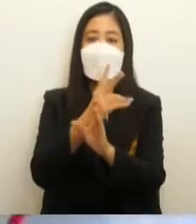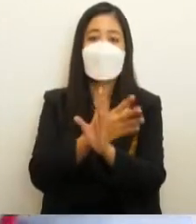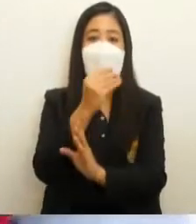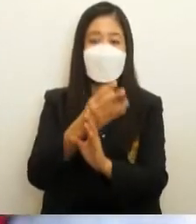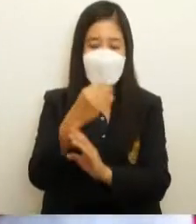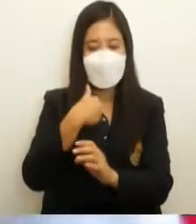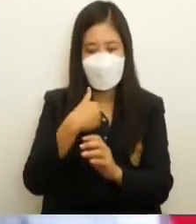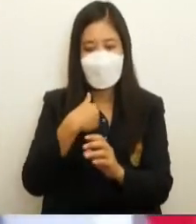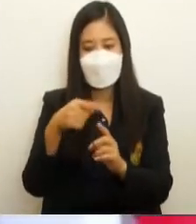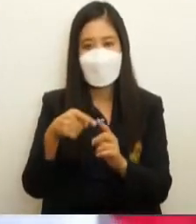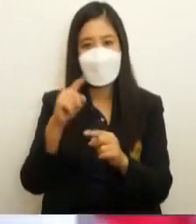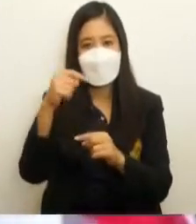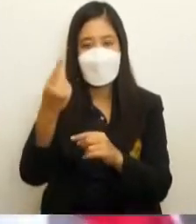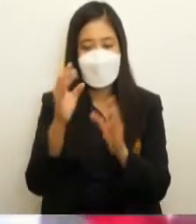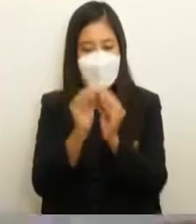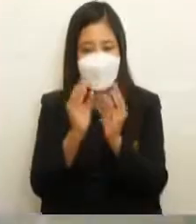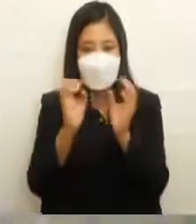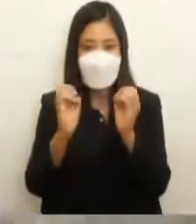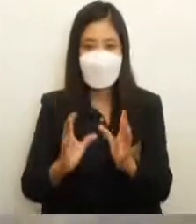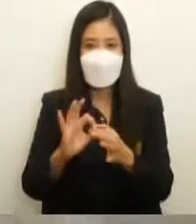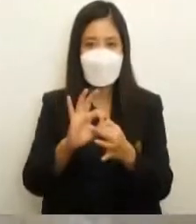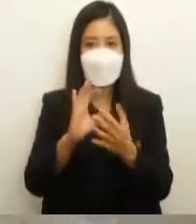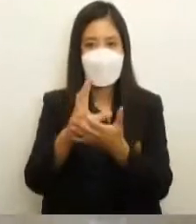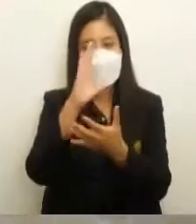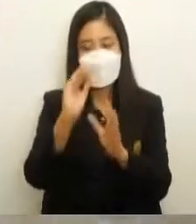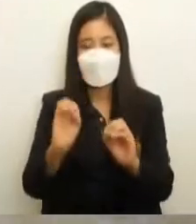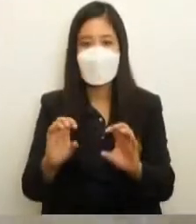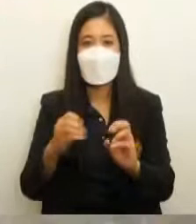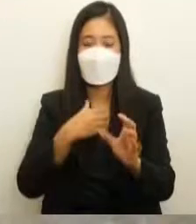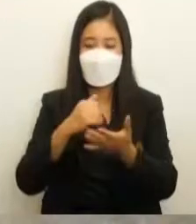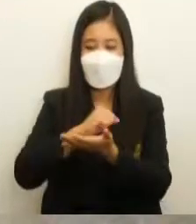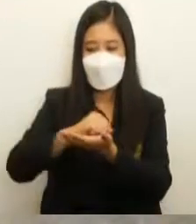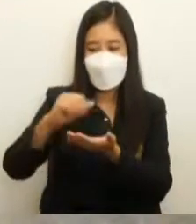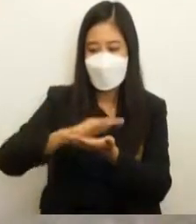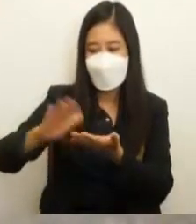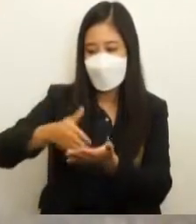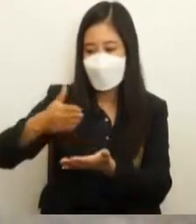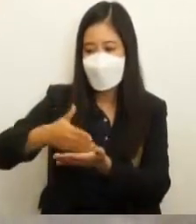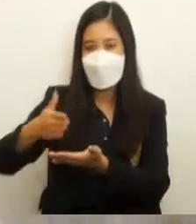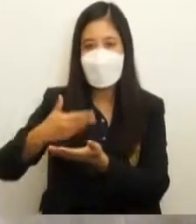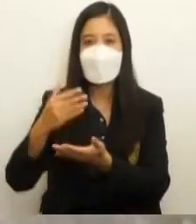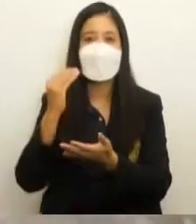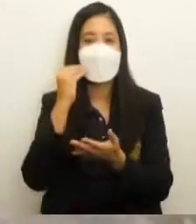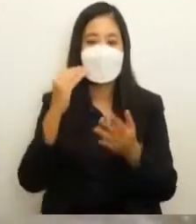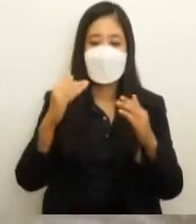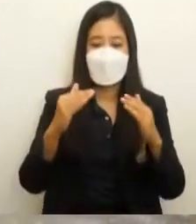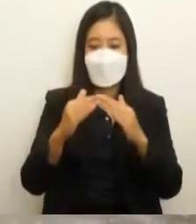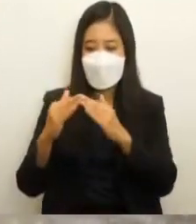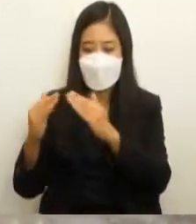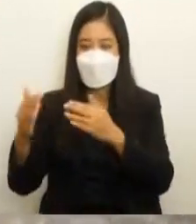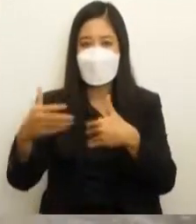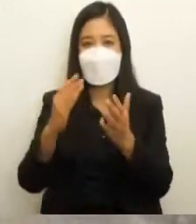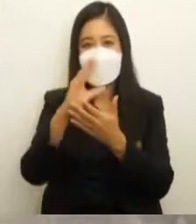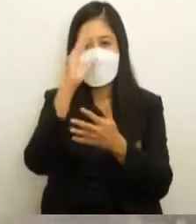ณครูนะครับเกี่ยวกับการจัดการเรียนการสอนแล้วมีการทำความสะอาดอาคารเรียนอาคารสถานที่และก็ห้องเรียนนะครับ